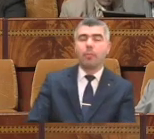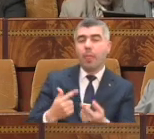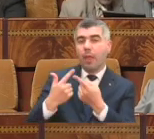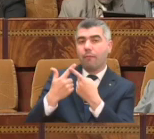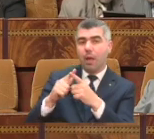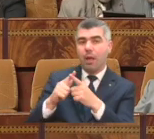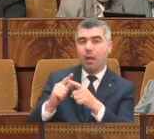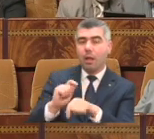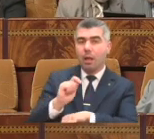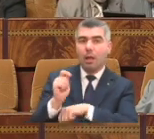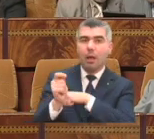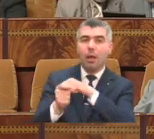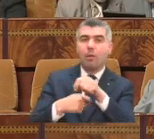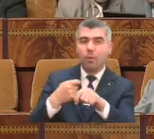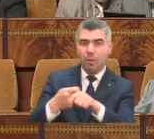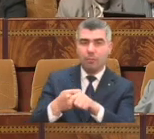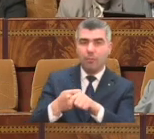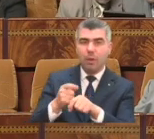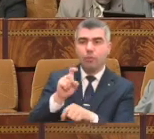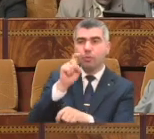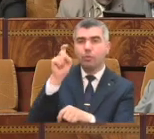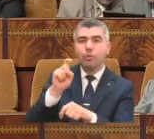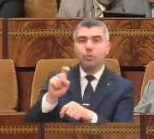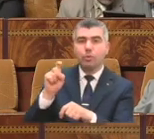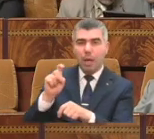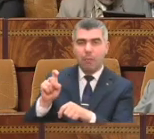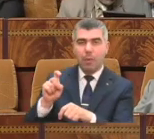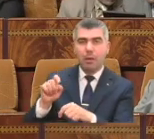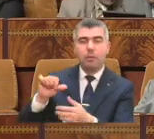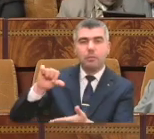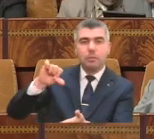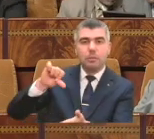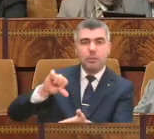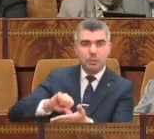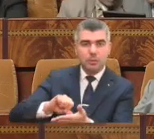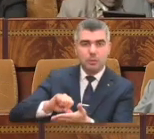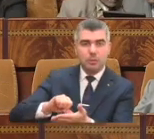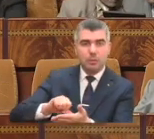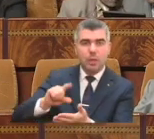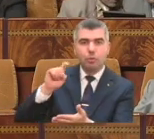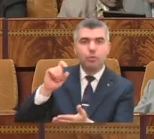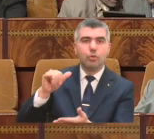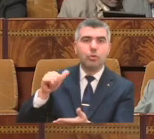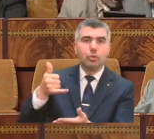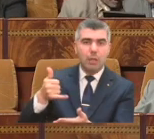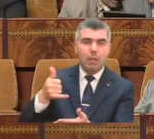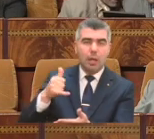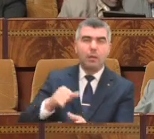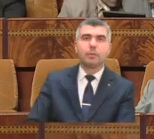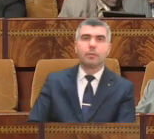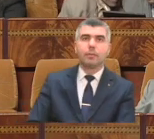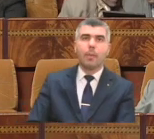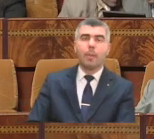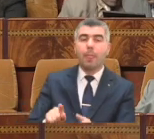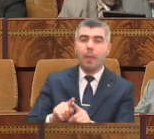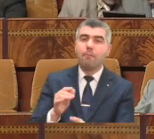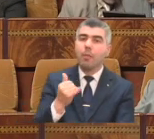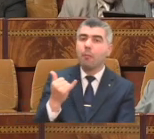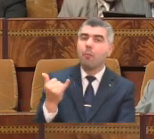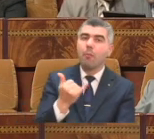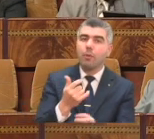الأوساط القروية، كجماعات أولاد عمران بإقليم سيدي بن نور وأخرى في أمس الحاجة إلى مطارح